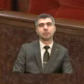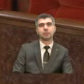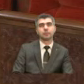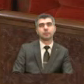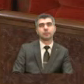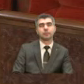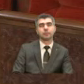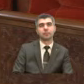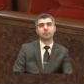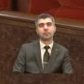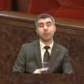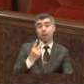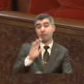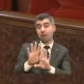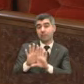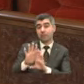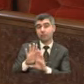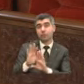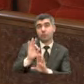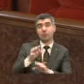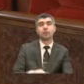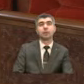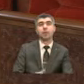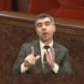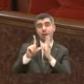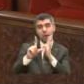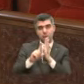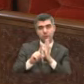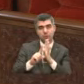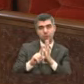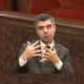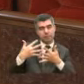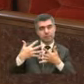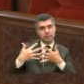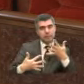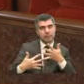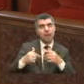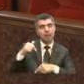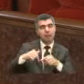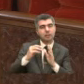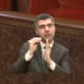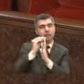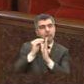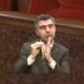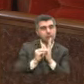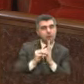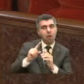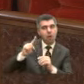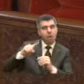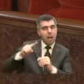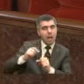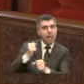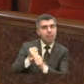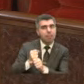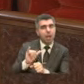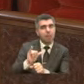دخل حيز التنفيذ في 2015، طبعا القانون وضع مجموعة من شروط الاستفادة، ما غنذكرش عدد الأيام خلال ثلاث